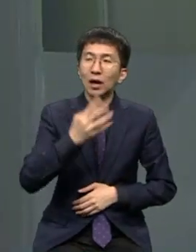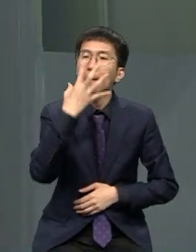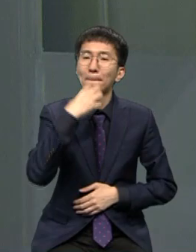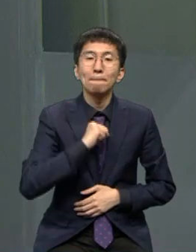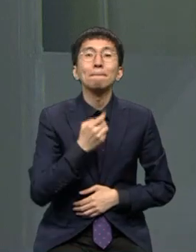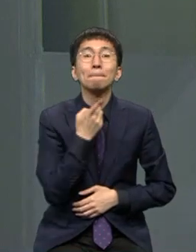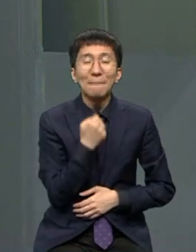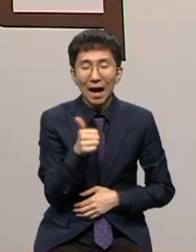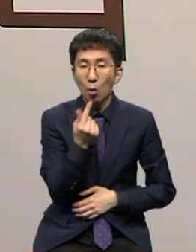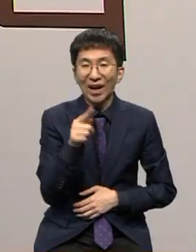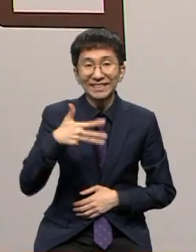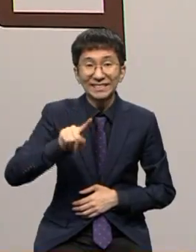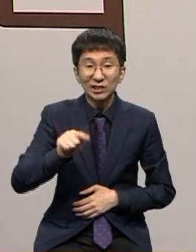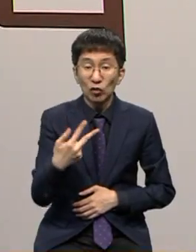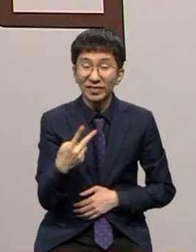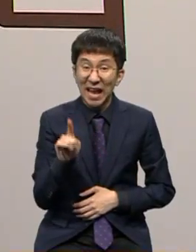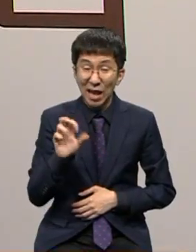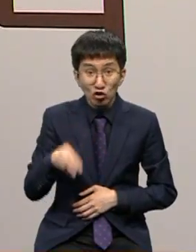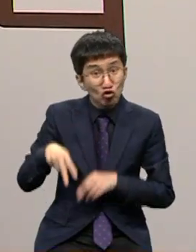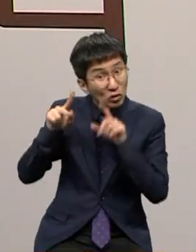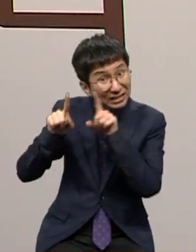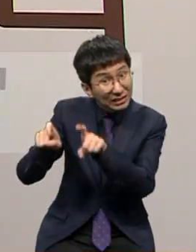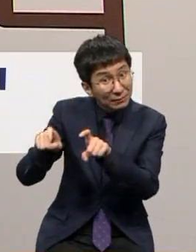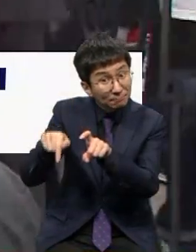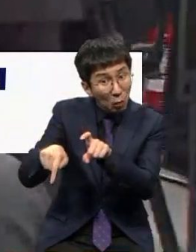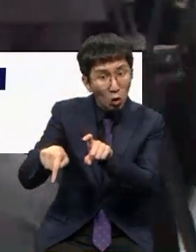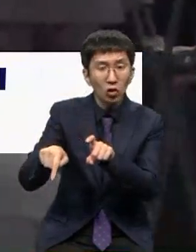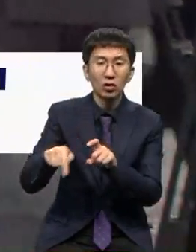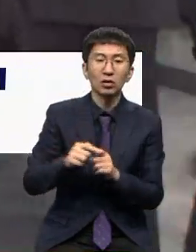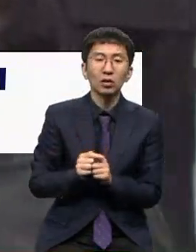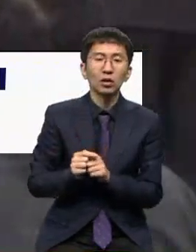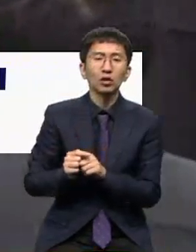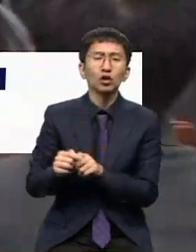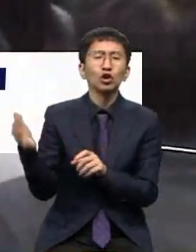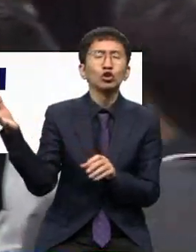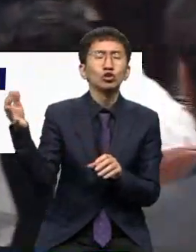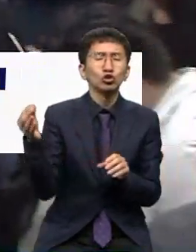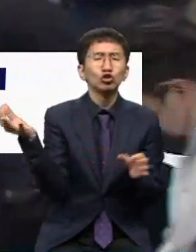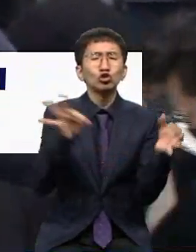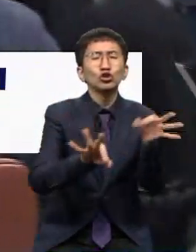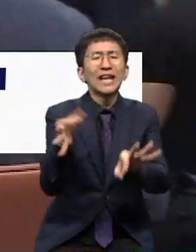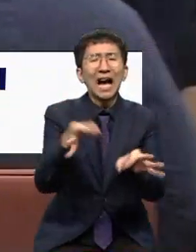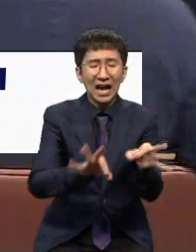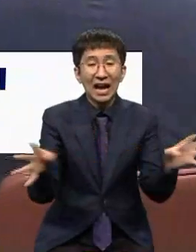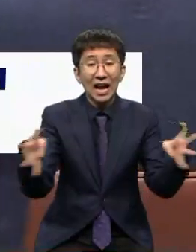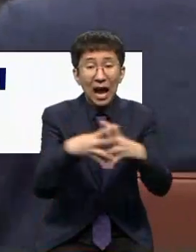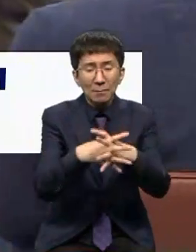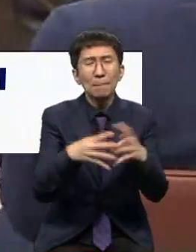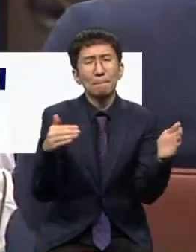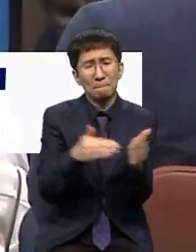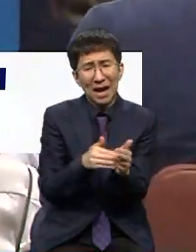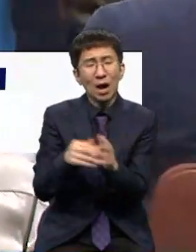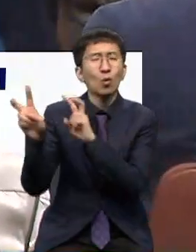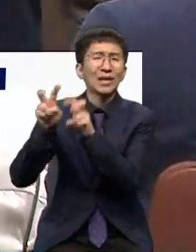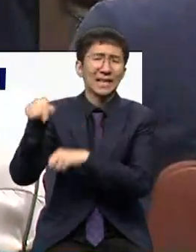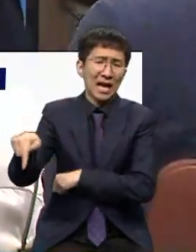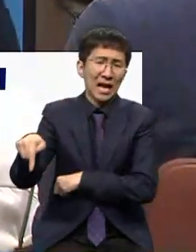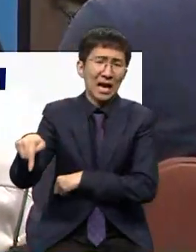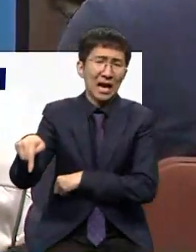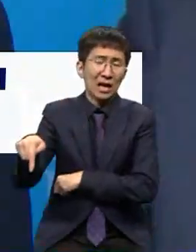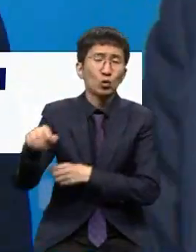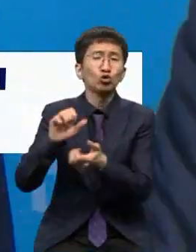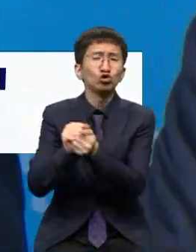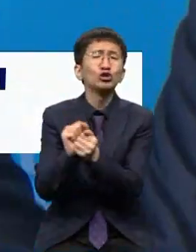받은 화천대유를 둘러싼 의혹에 대해선 화천대유는 투자사들이 합의로 신설한 자산관리회사이자 시행사의